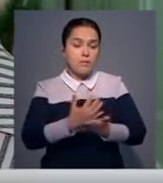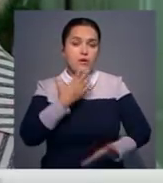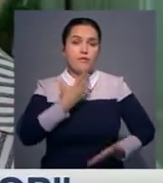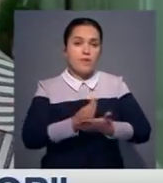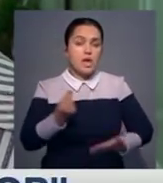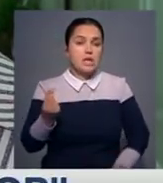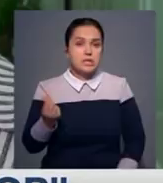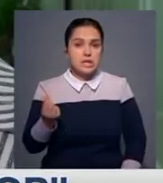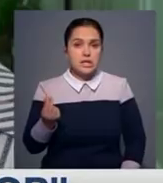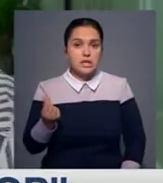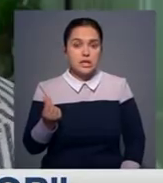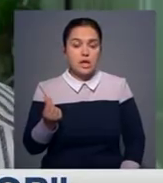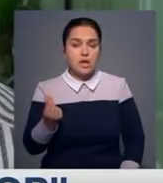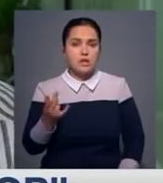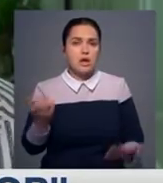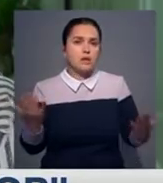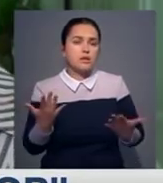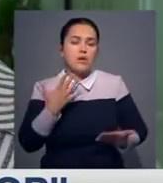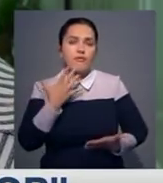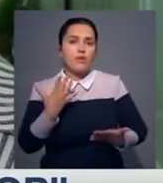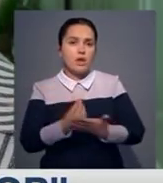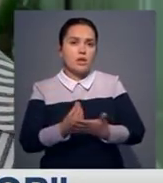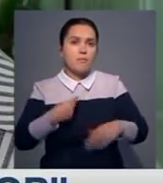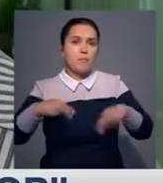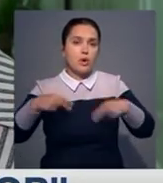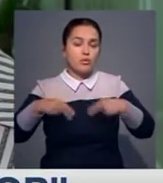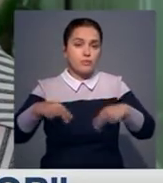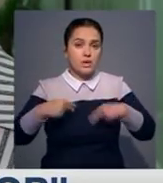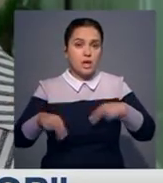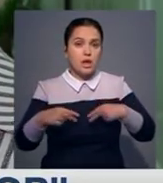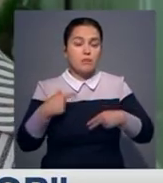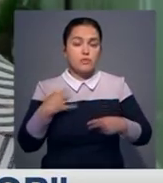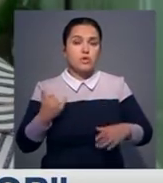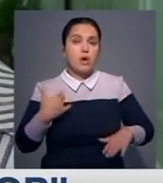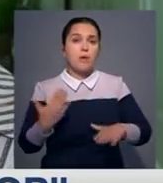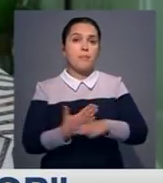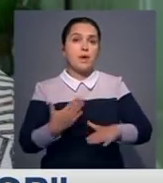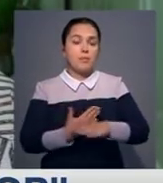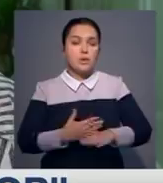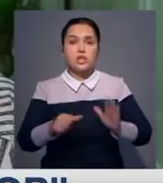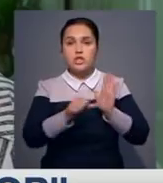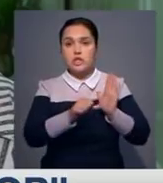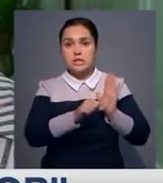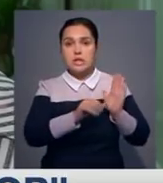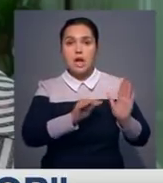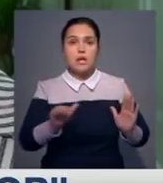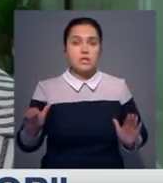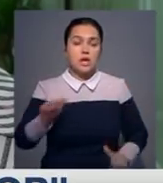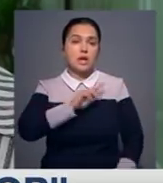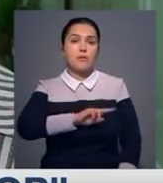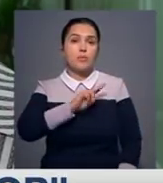собственных карманных денег на какие-то свои приобретения. Нам вот сейчас помогают. У нас уже 6 ребят